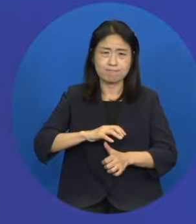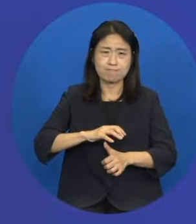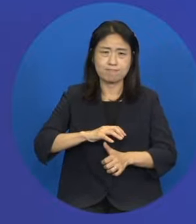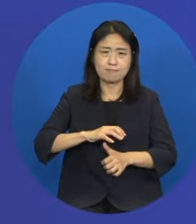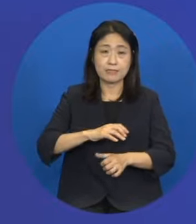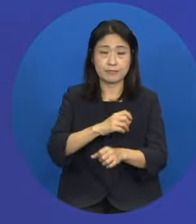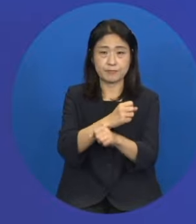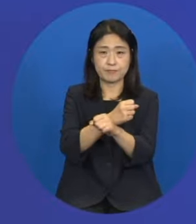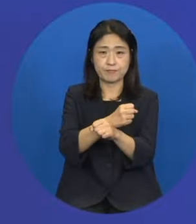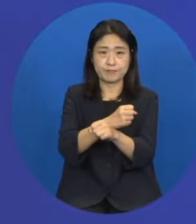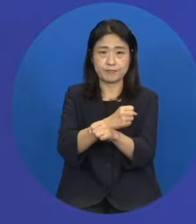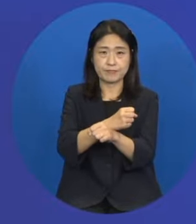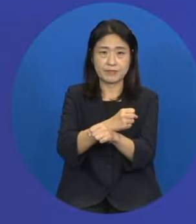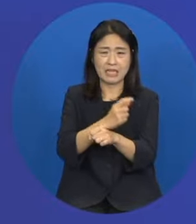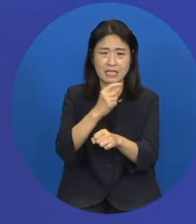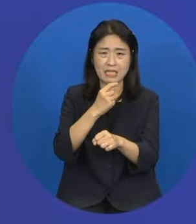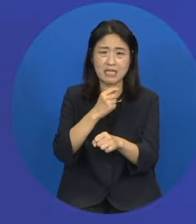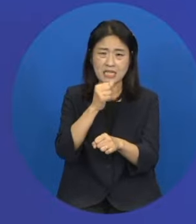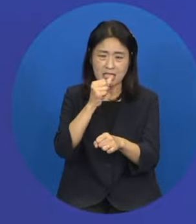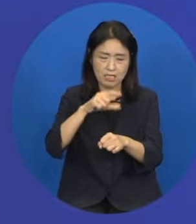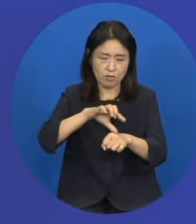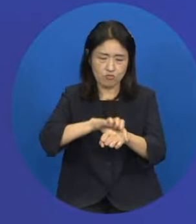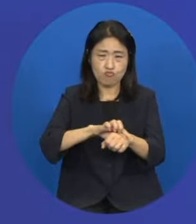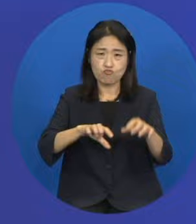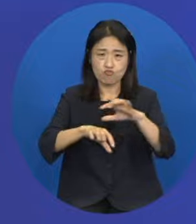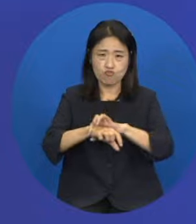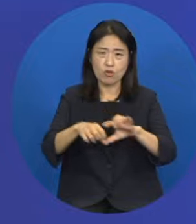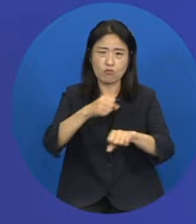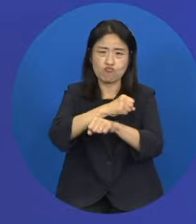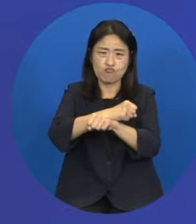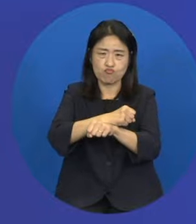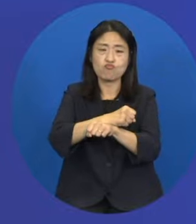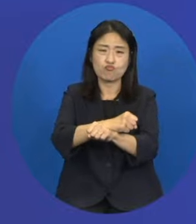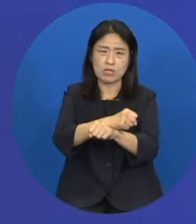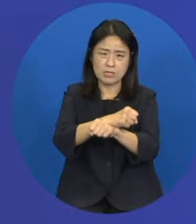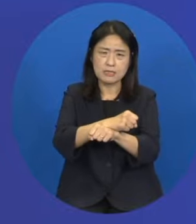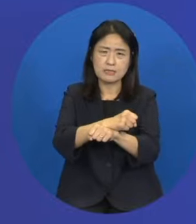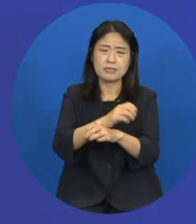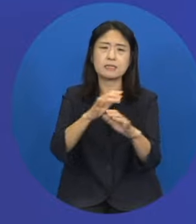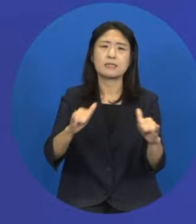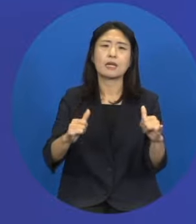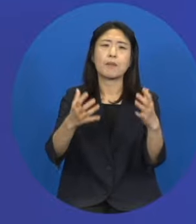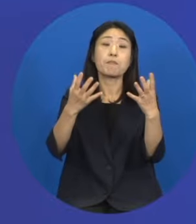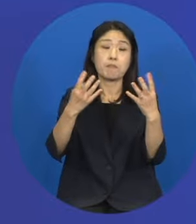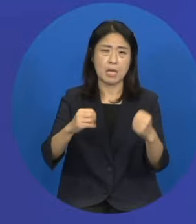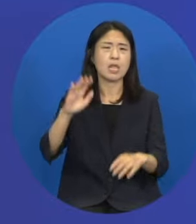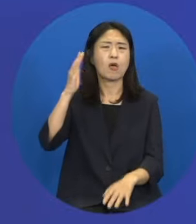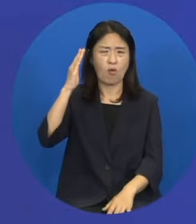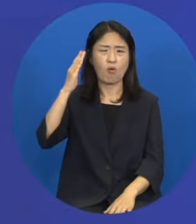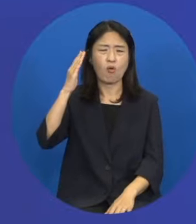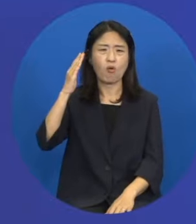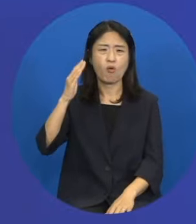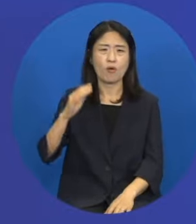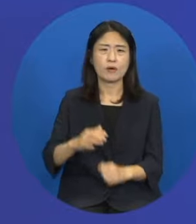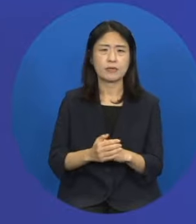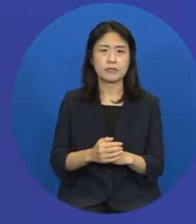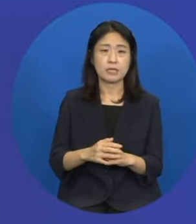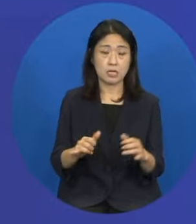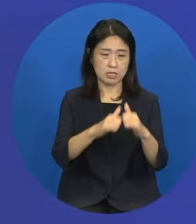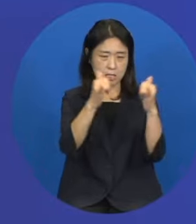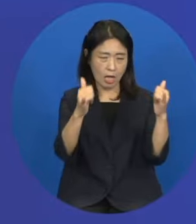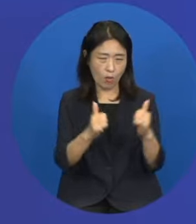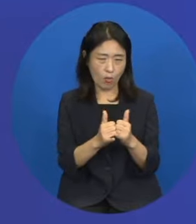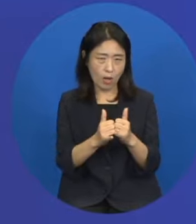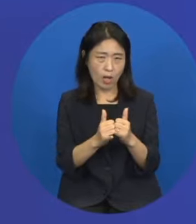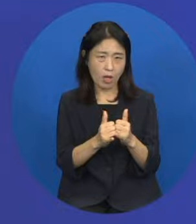손이 쇠사슬로 묶여있었다고 했거든. 쇠사슬로 묶여있는 이들이 있구나. 단지 이것은 사회적, 정서적인 문제만이 아니라